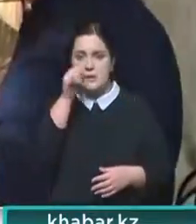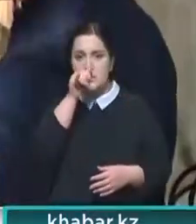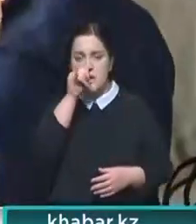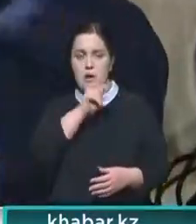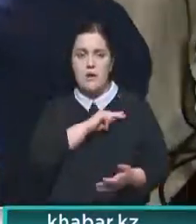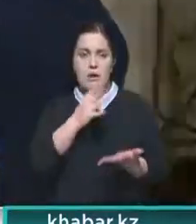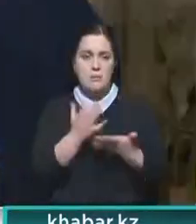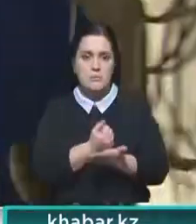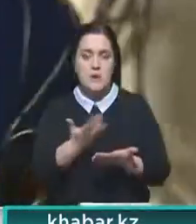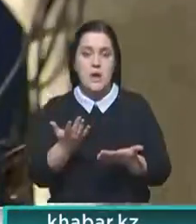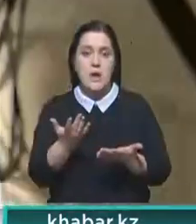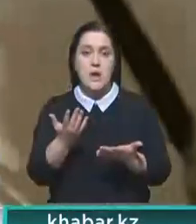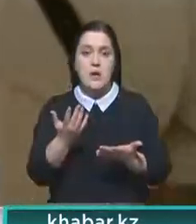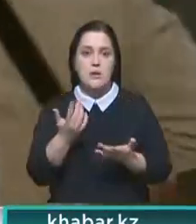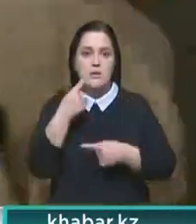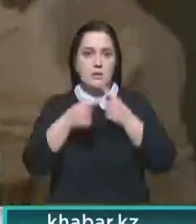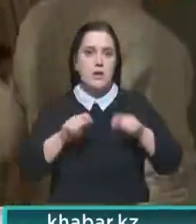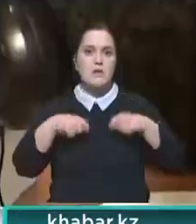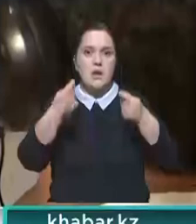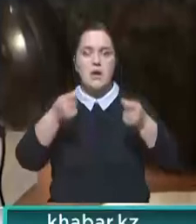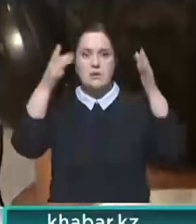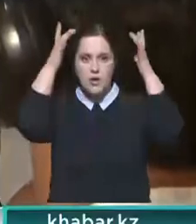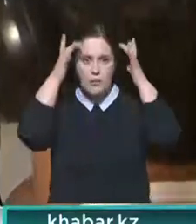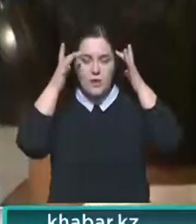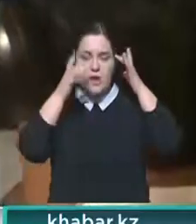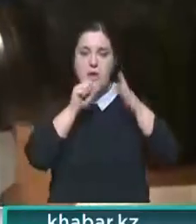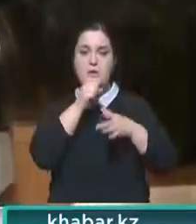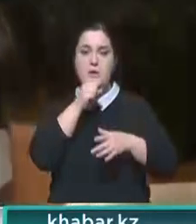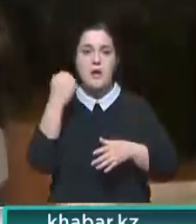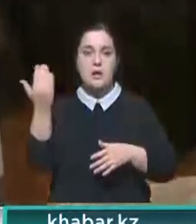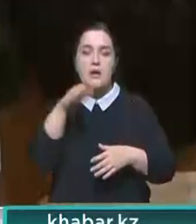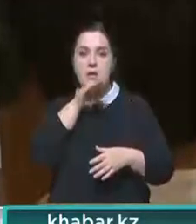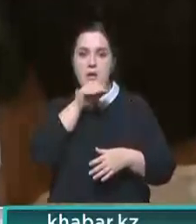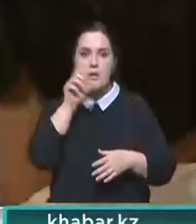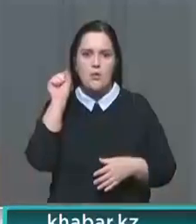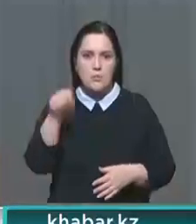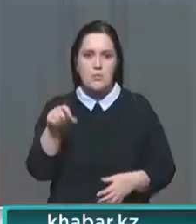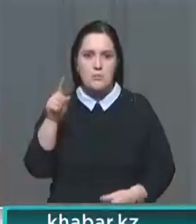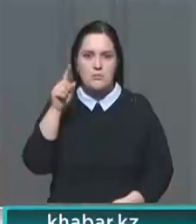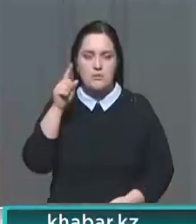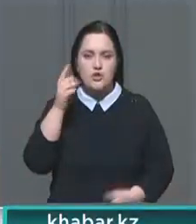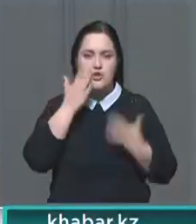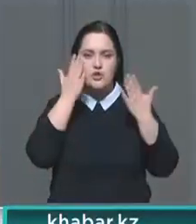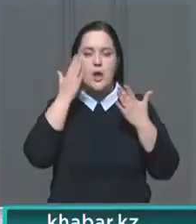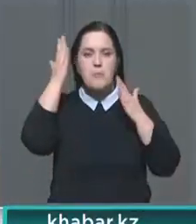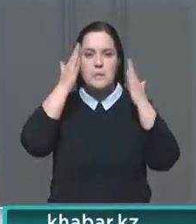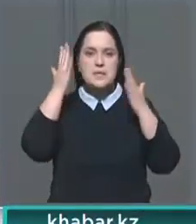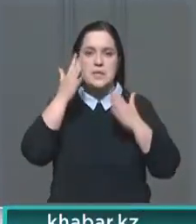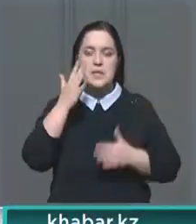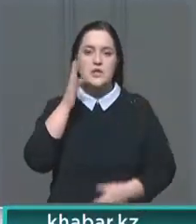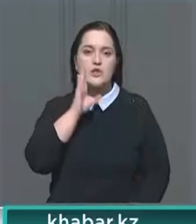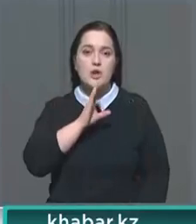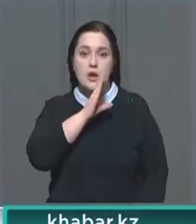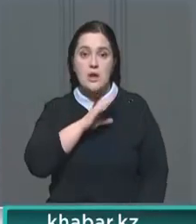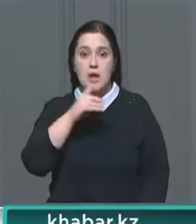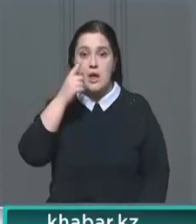везет. Однажды в наследство ему досталась тюбетейка деда, которая позволяет читать мысли женщин. Посыл моего героя для зрителей –